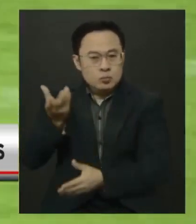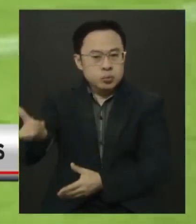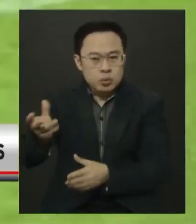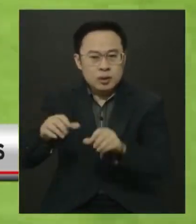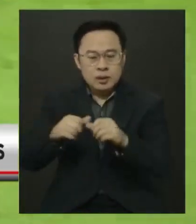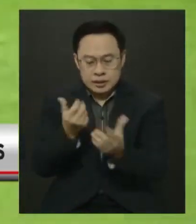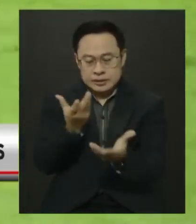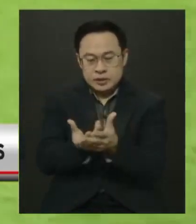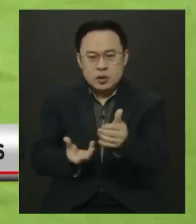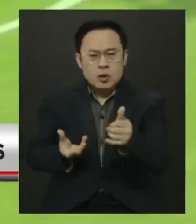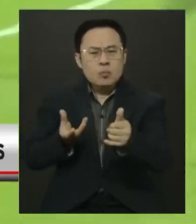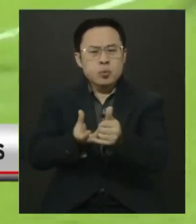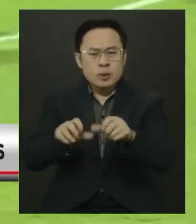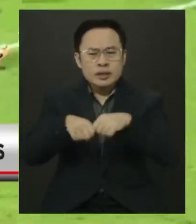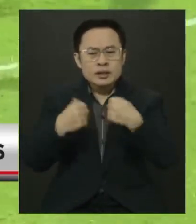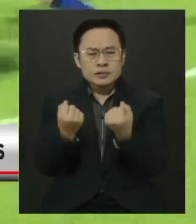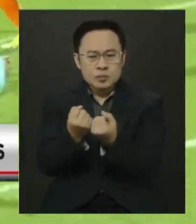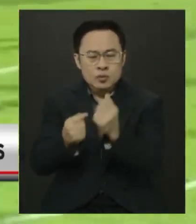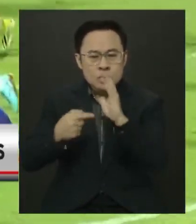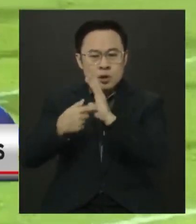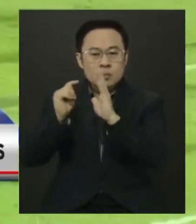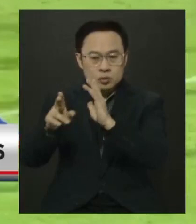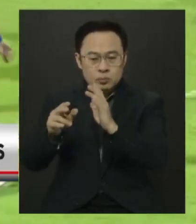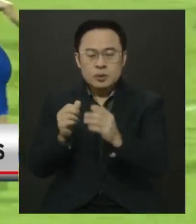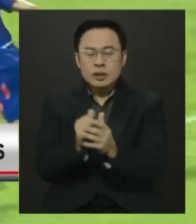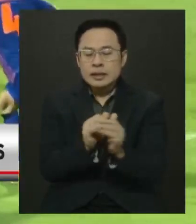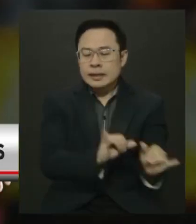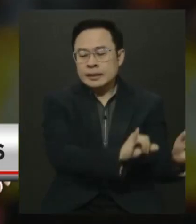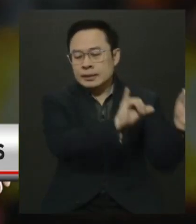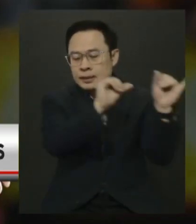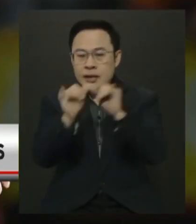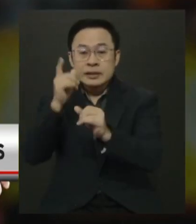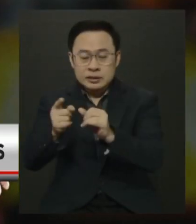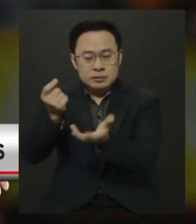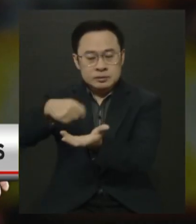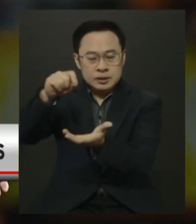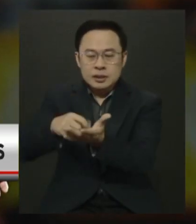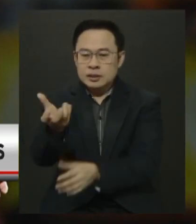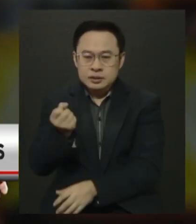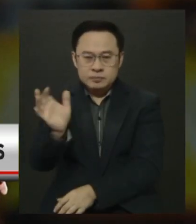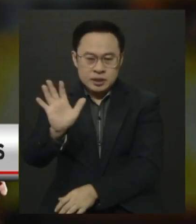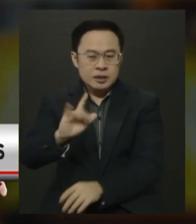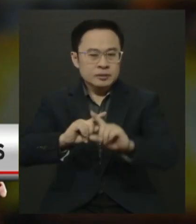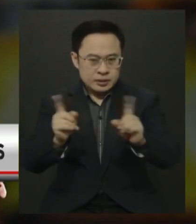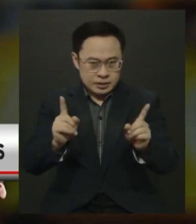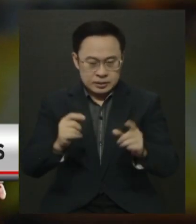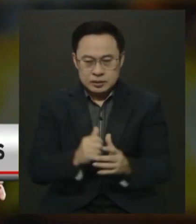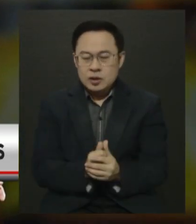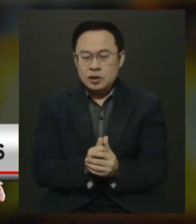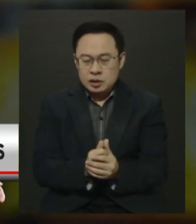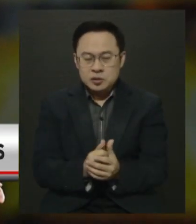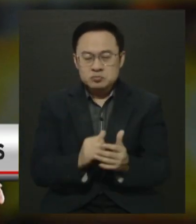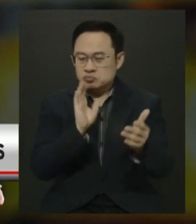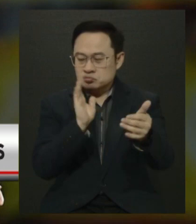างความแข็งแกร่งให้กับสิงห์เชียงรายยูไนเต็ดอีกครั้งนั่นเองค่ะก็หลังจากที่ได้ลงเล่นอย่างต่อเนื่องนะมีผลงานที่น่าประทับใจ